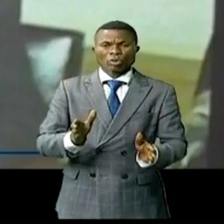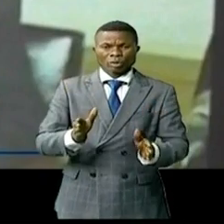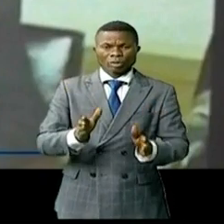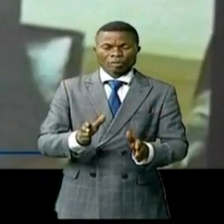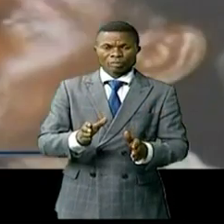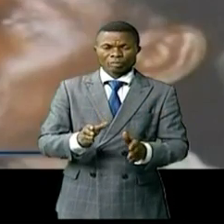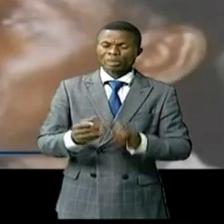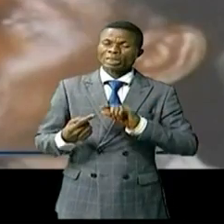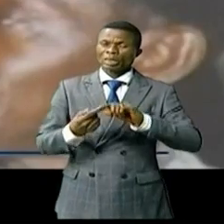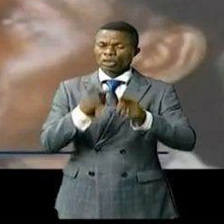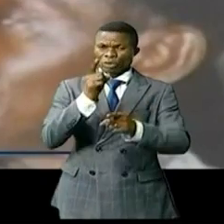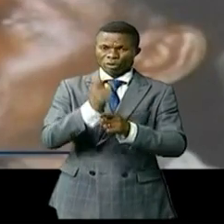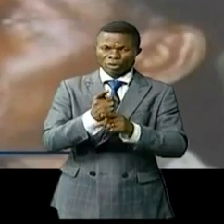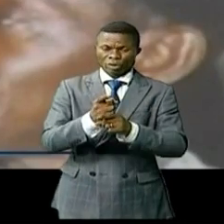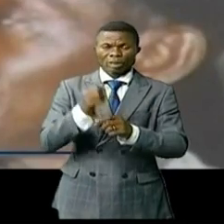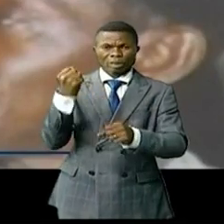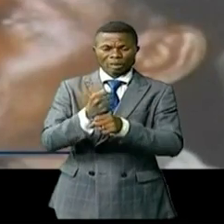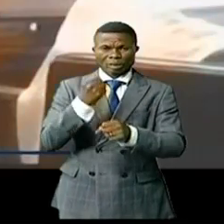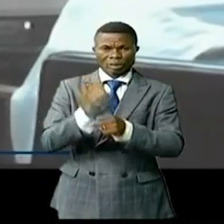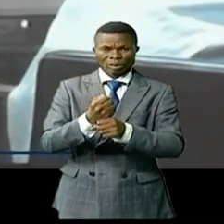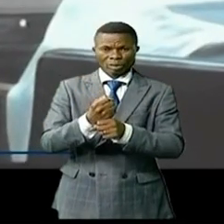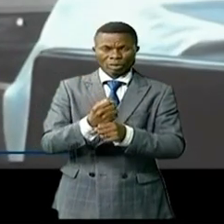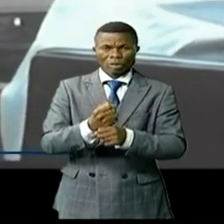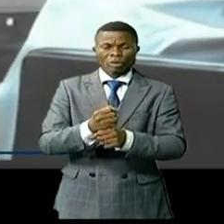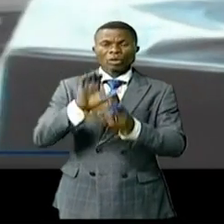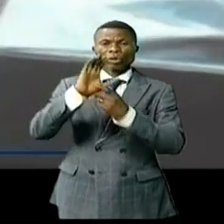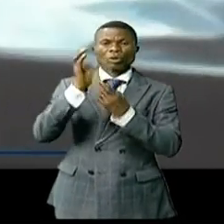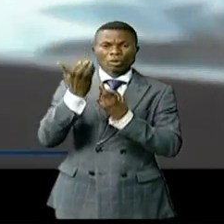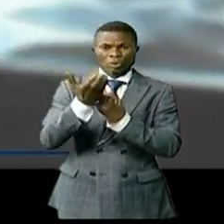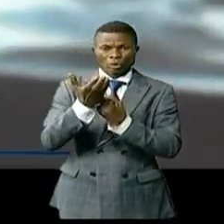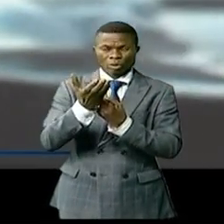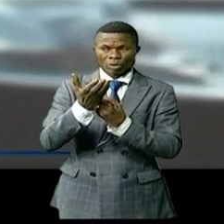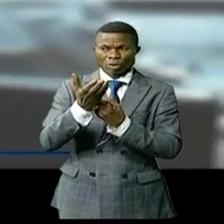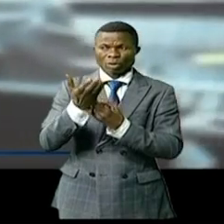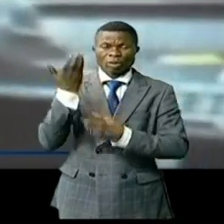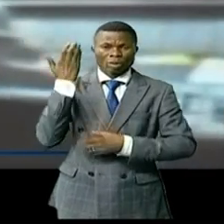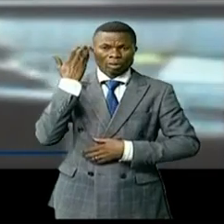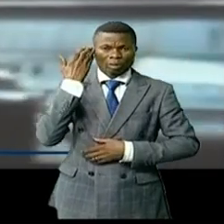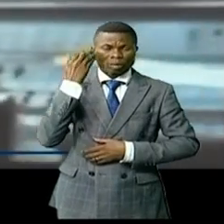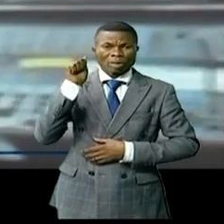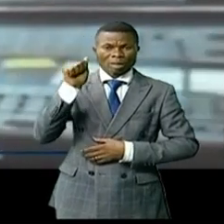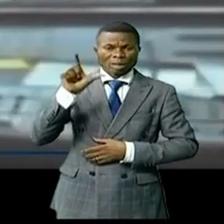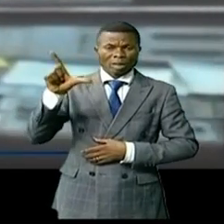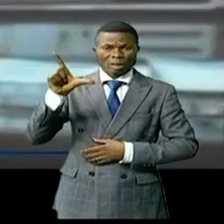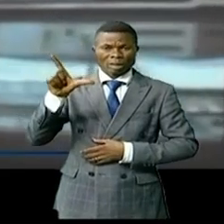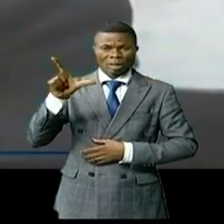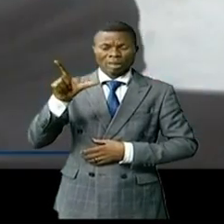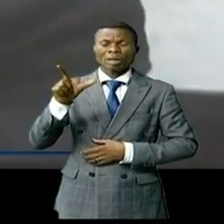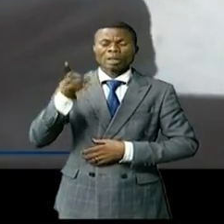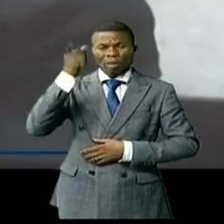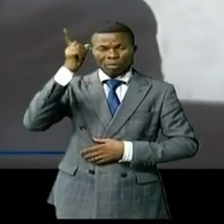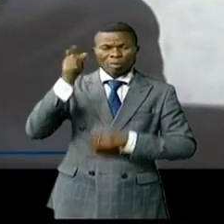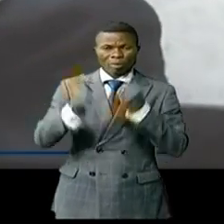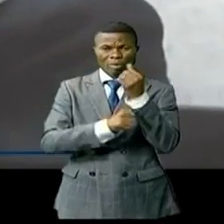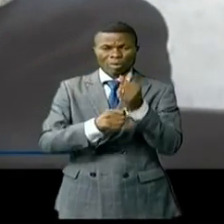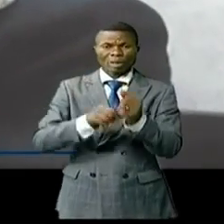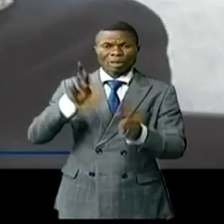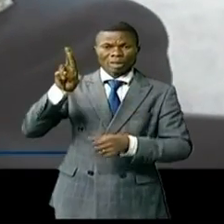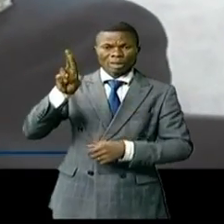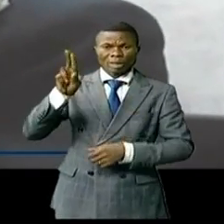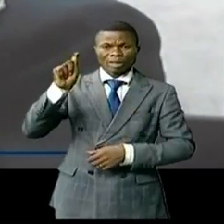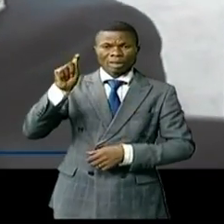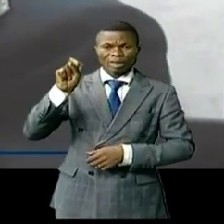manière spécifique dans les domaines de la culture. Aneki Ntinu Lusaku, chroniqueur culturel de la radio-télévision